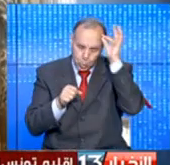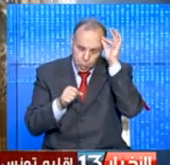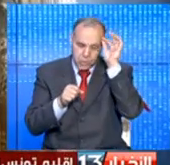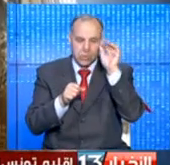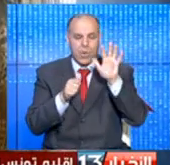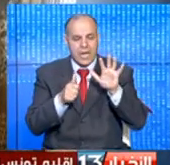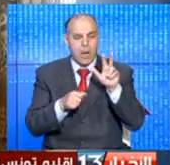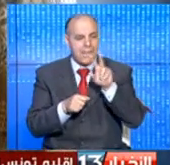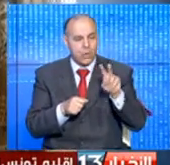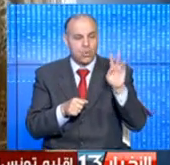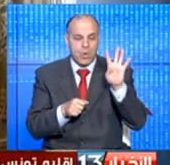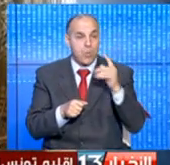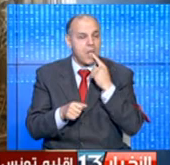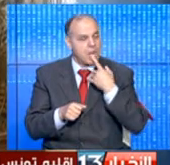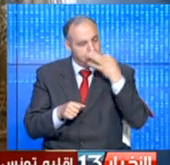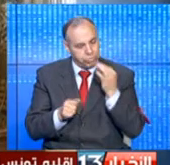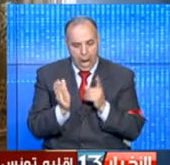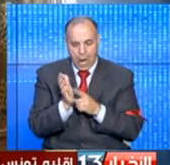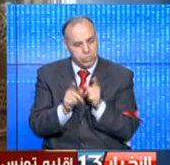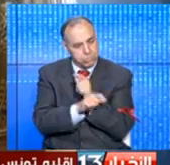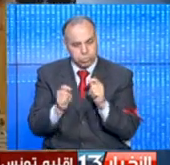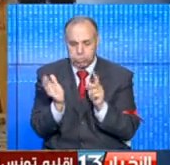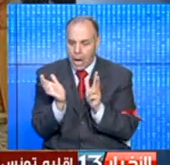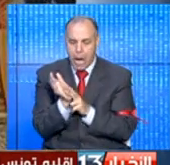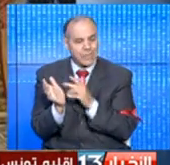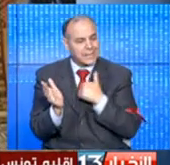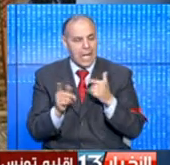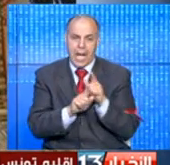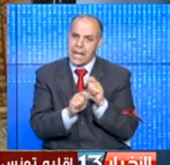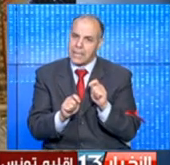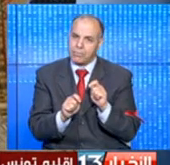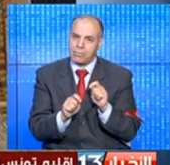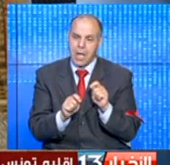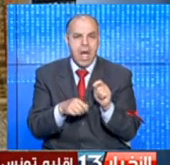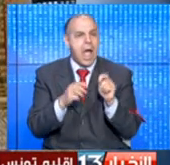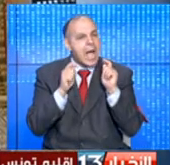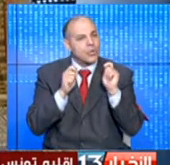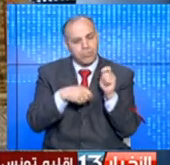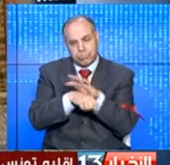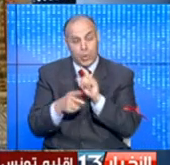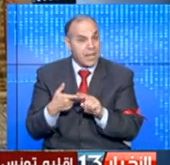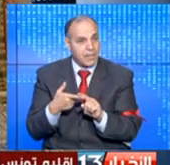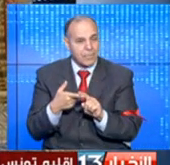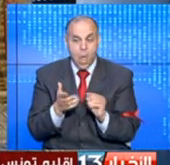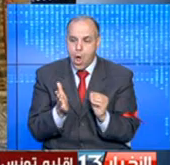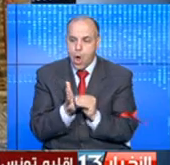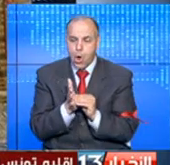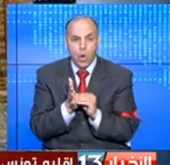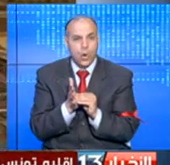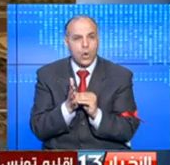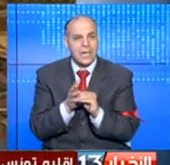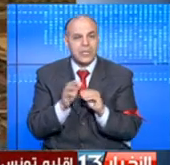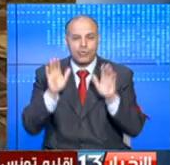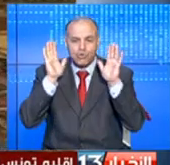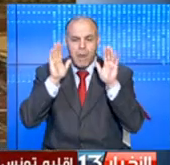عروس ومن نوبه مع الالتزام المشدد بتطبيق البروتوكول الصحي توقيا من فيروس كرونا بالاضافه الى تعليق